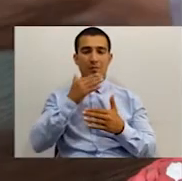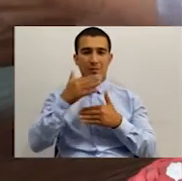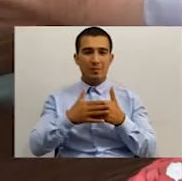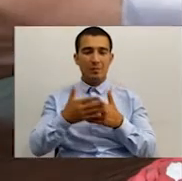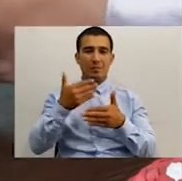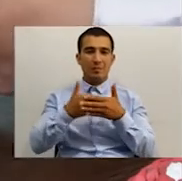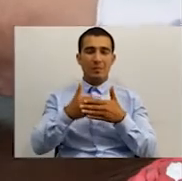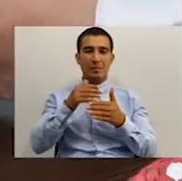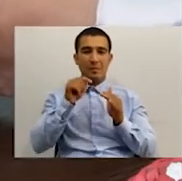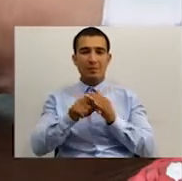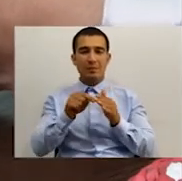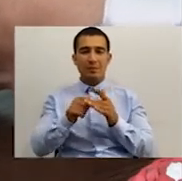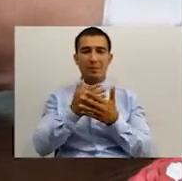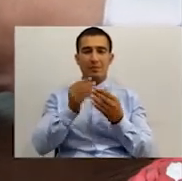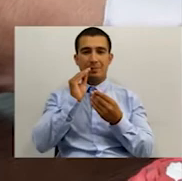Орқасыдан өткізі,